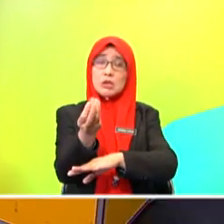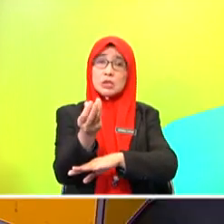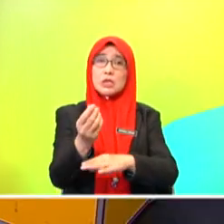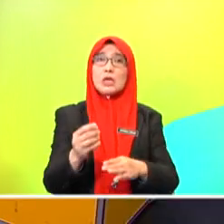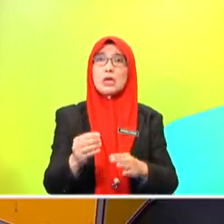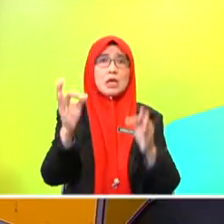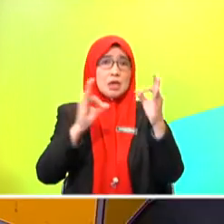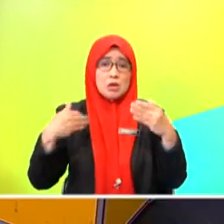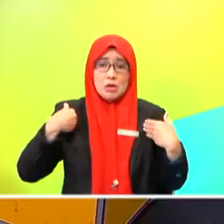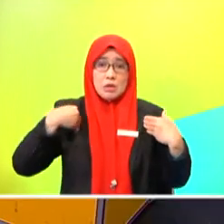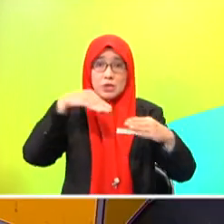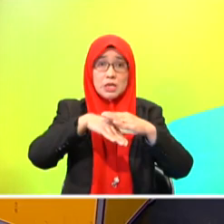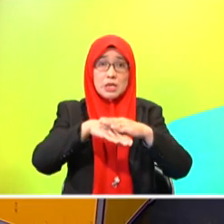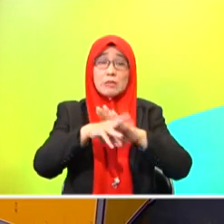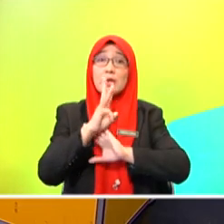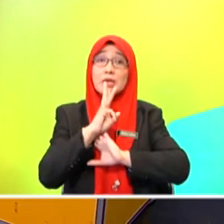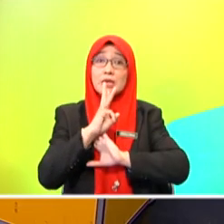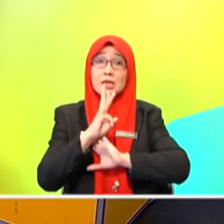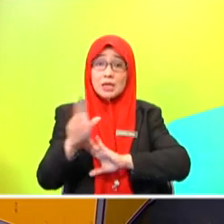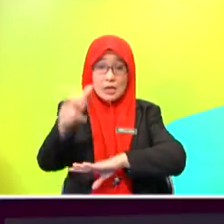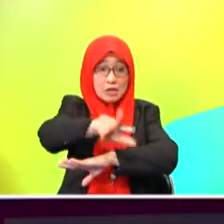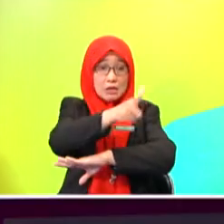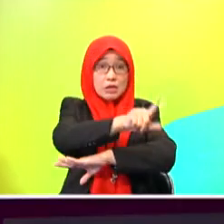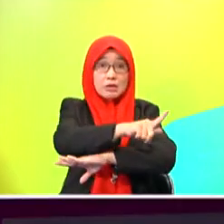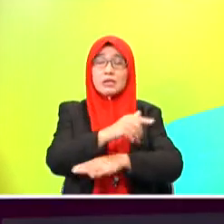cirinya? Ekornya